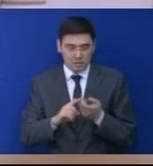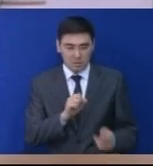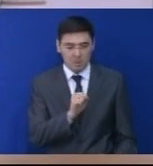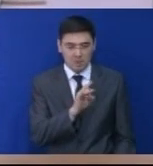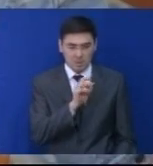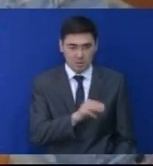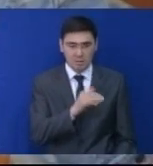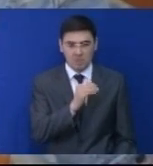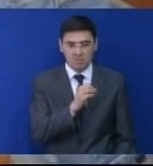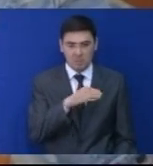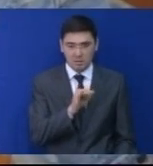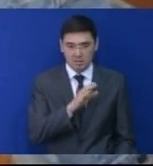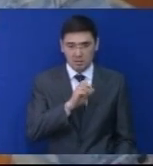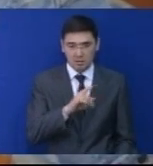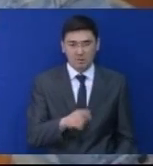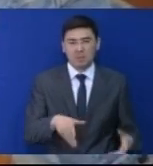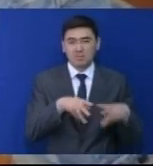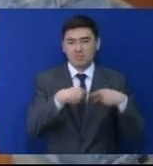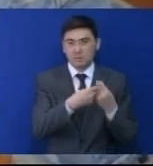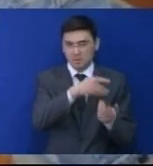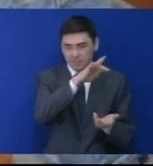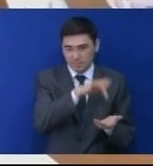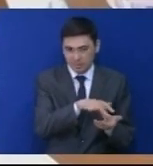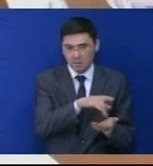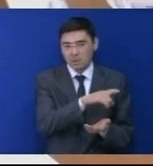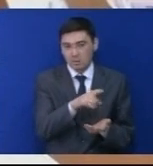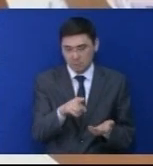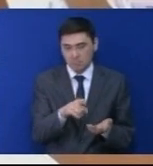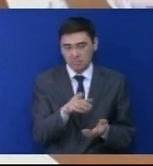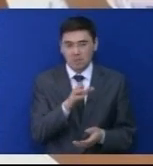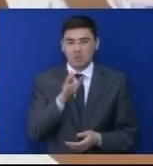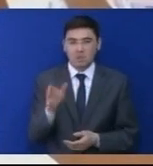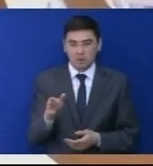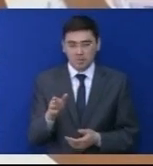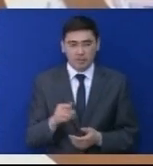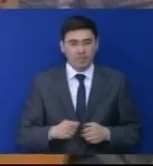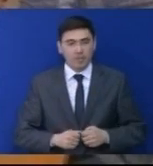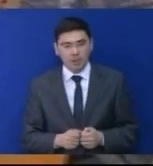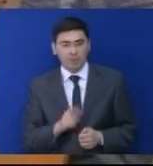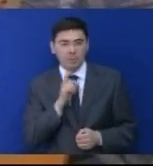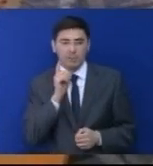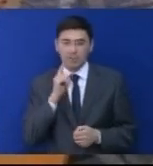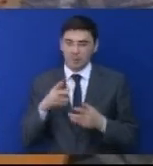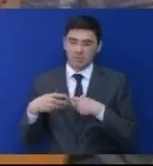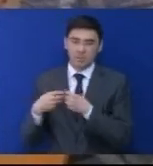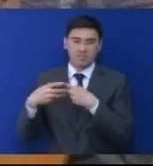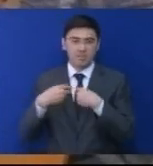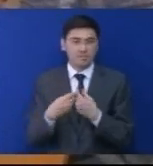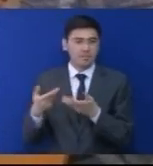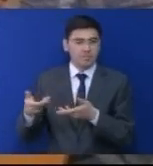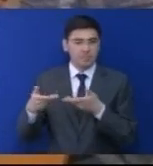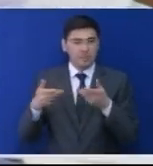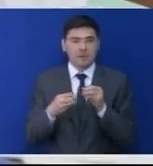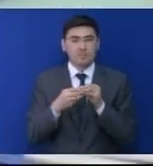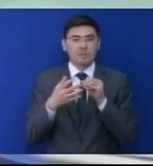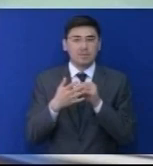қолға алынған шаралардан жанұя орталығы қоғамдық қоры да шет қалмады. Қор өкілдері жас отбасыларды қабылдады. Шара барысында 15